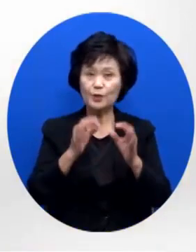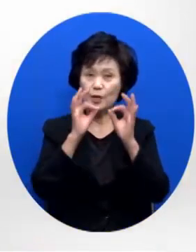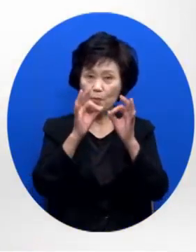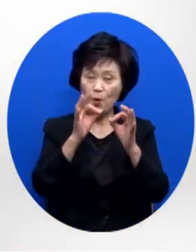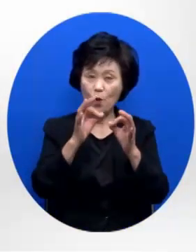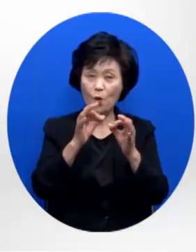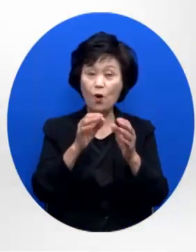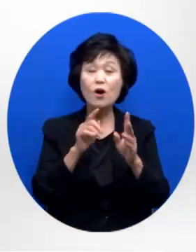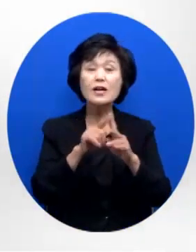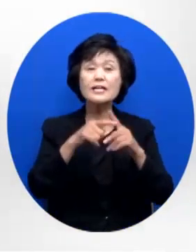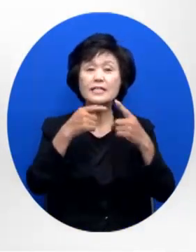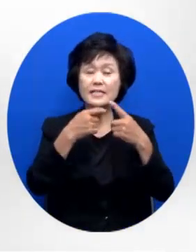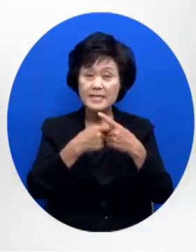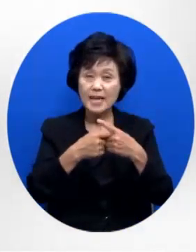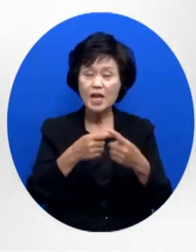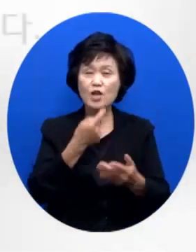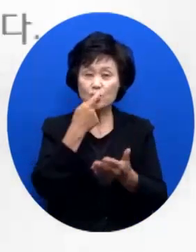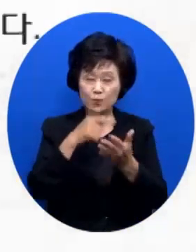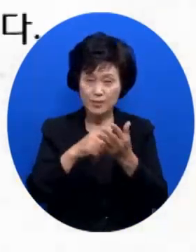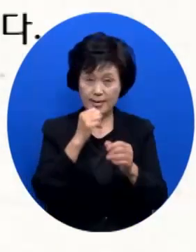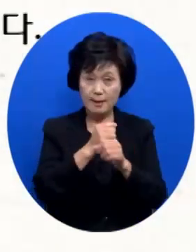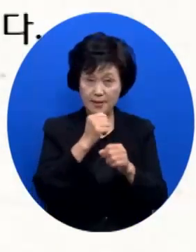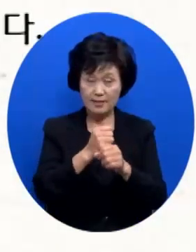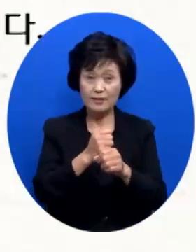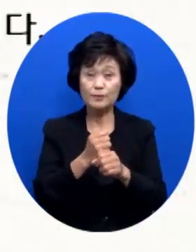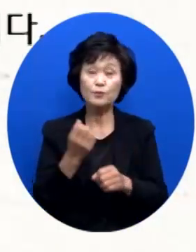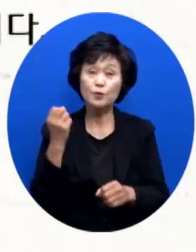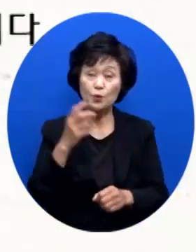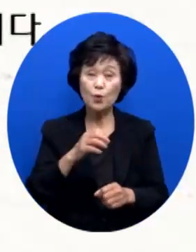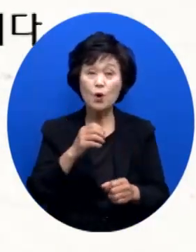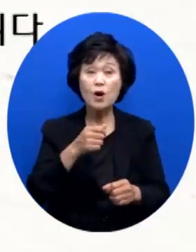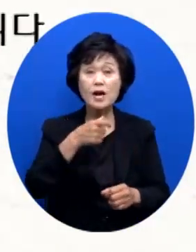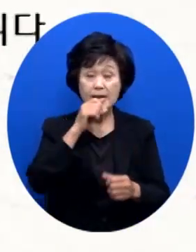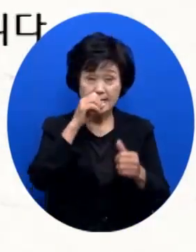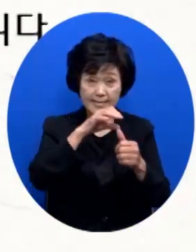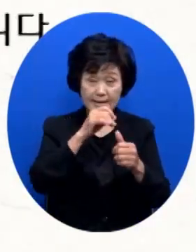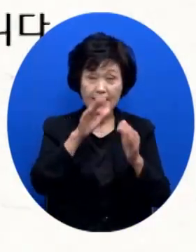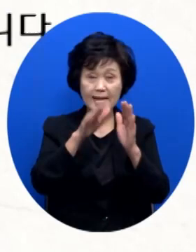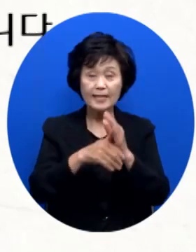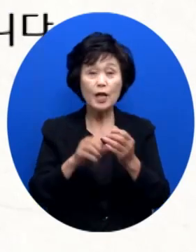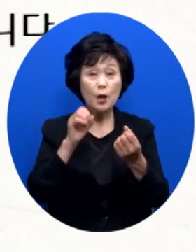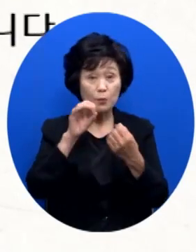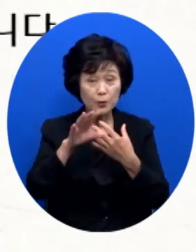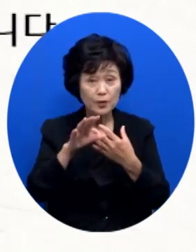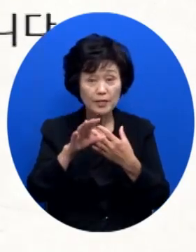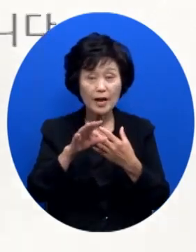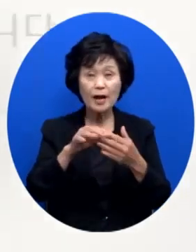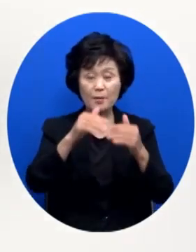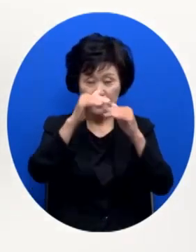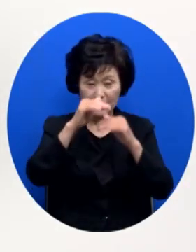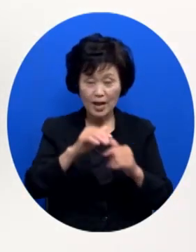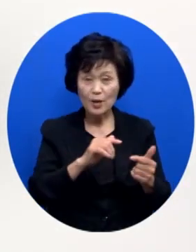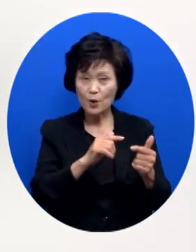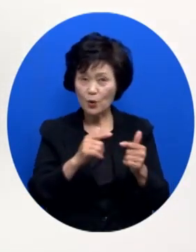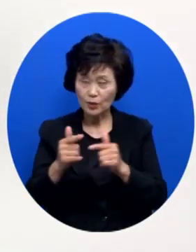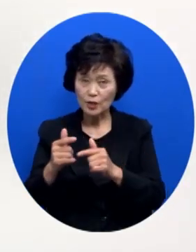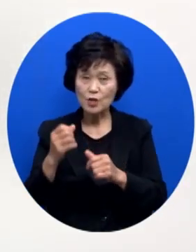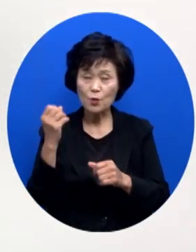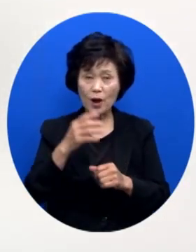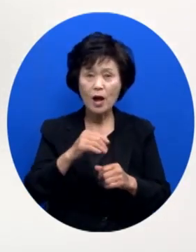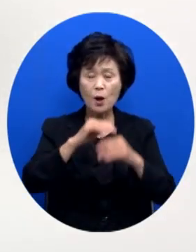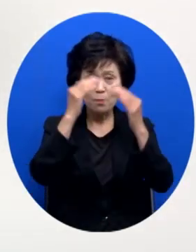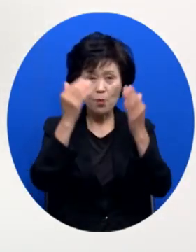쉽게 이해할 수 있도록 했습니다. 또 세례 문답과 수료식으로 전 과정을 마무리할 수